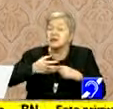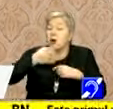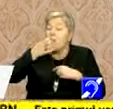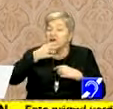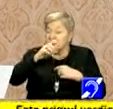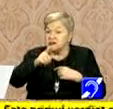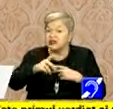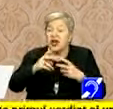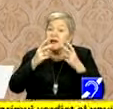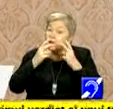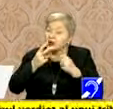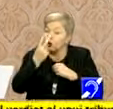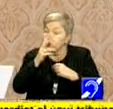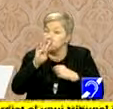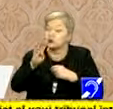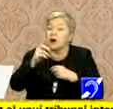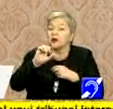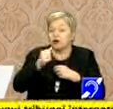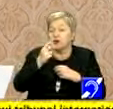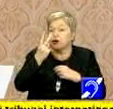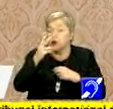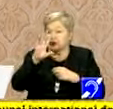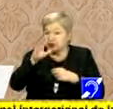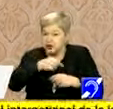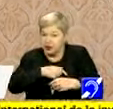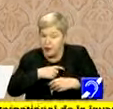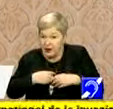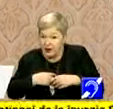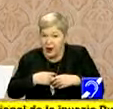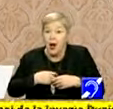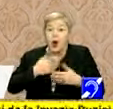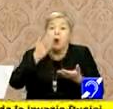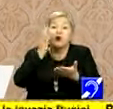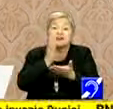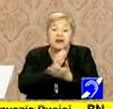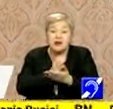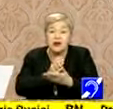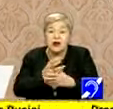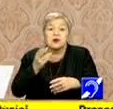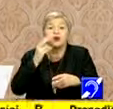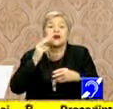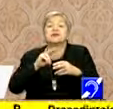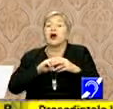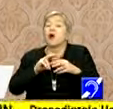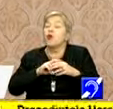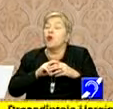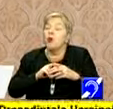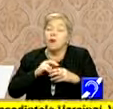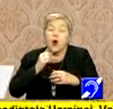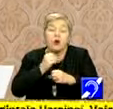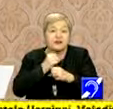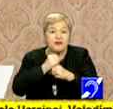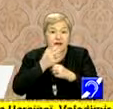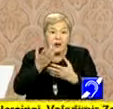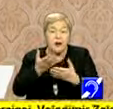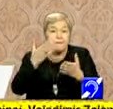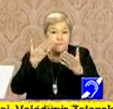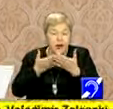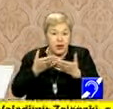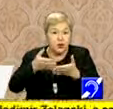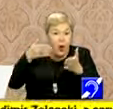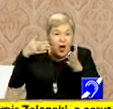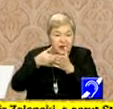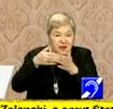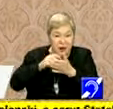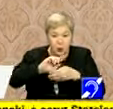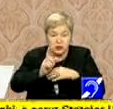din 24 și 25 martie, pentru că vom stabili care sunt instrumentele pe care le vom aborda pentru a interveni în această urgență